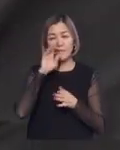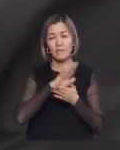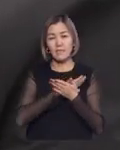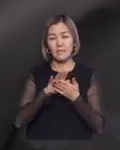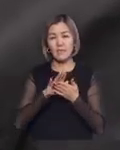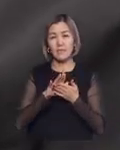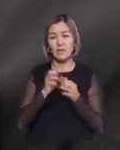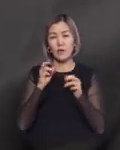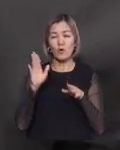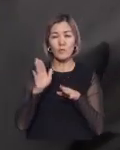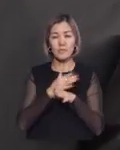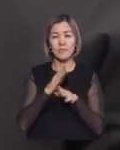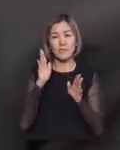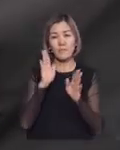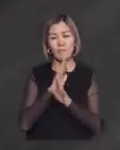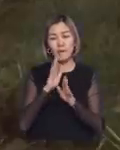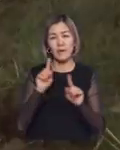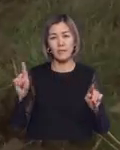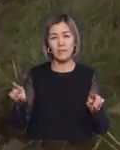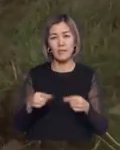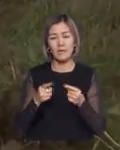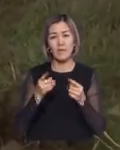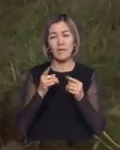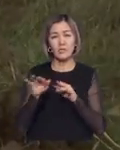жақсартуға және қауіпсіз орта құруға бағытталған шара әлі де